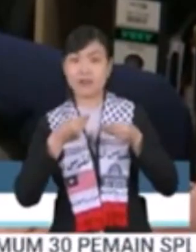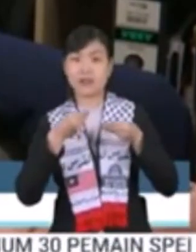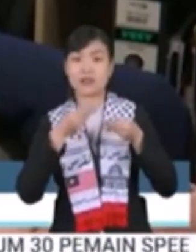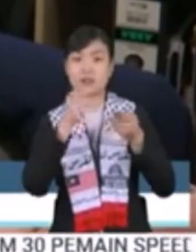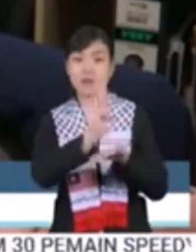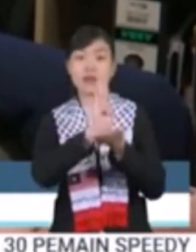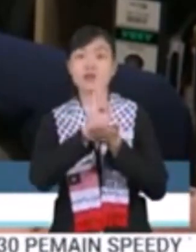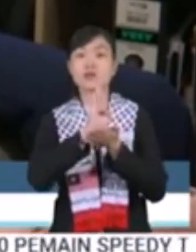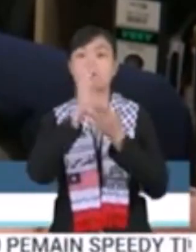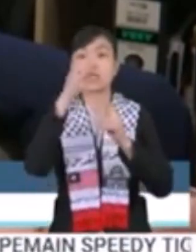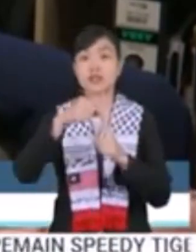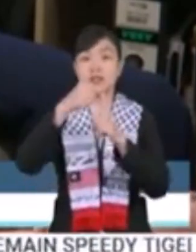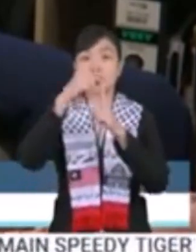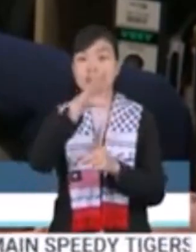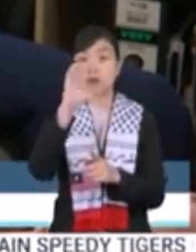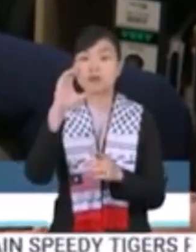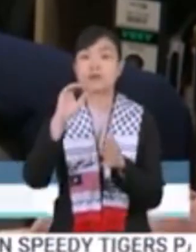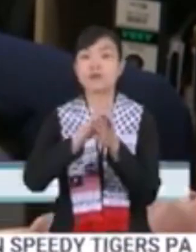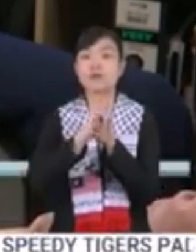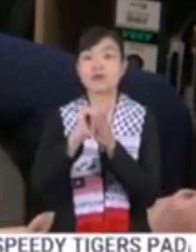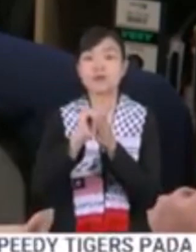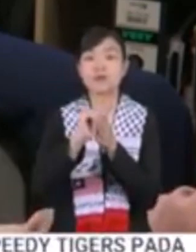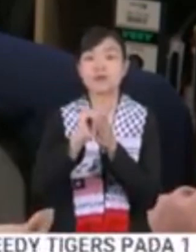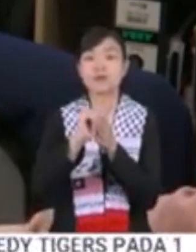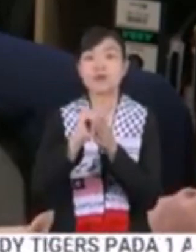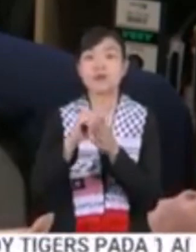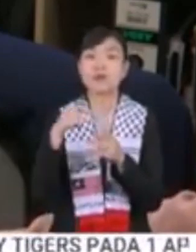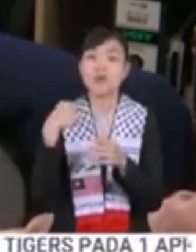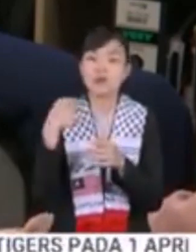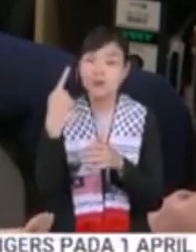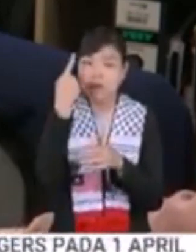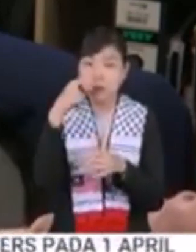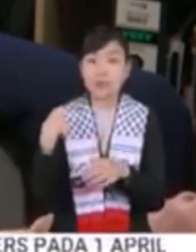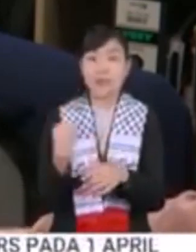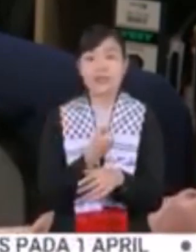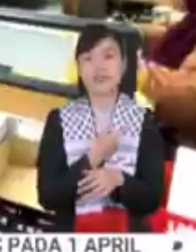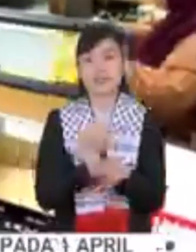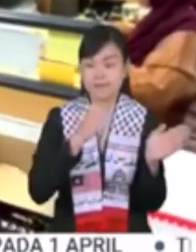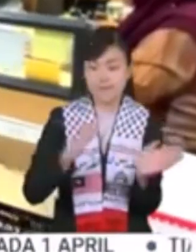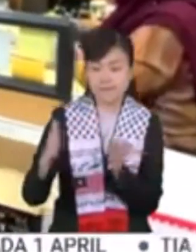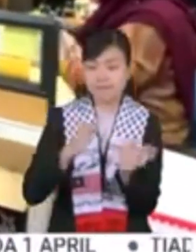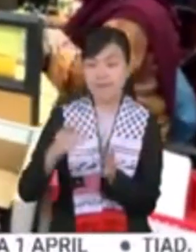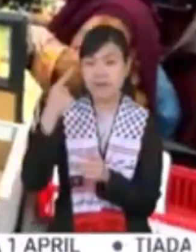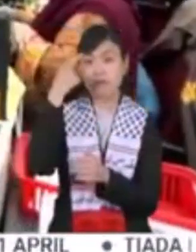khas RM500 sekurang-kurangnya untuk kita membuat persiapan hari raya nanti.